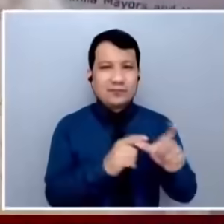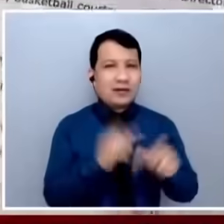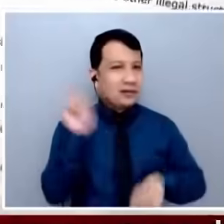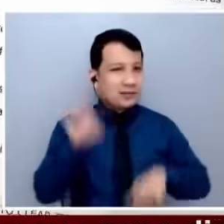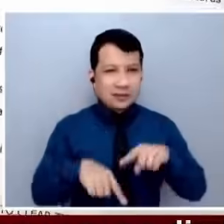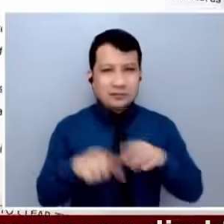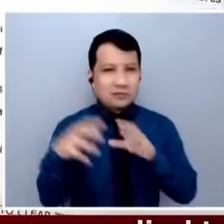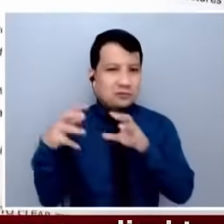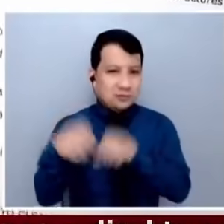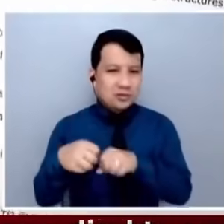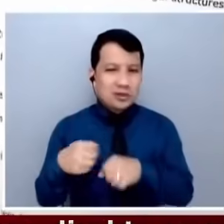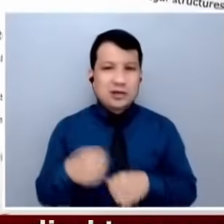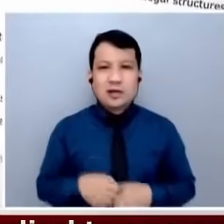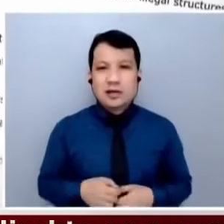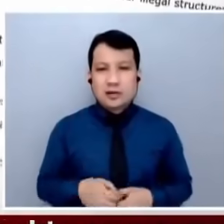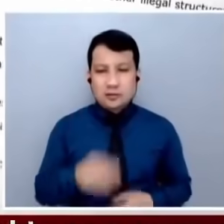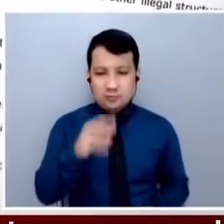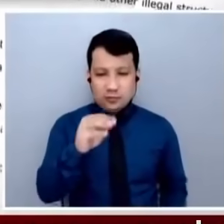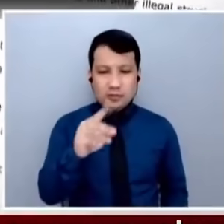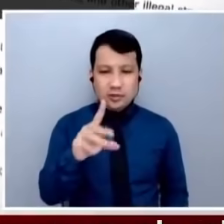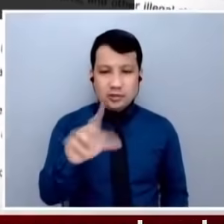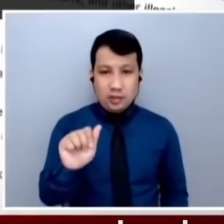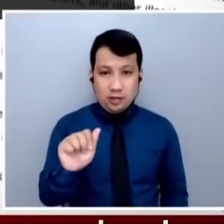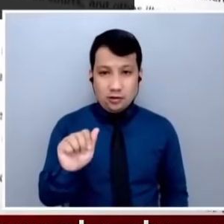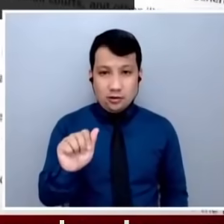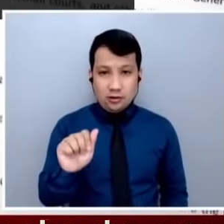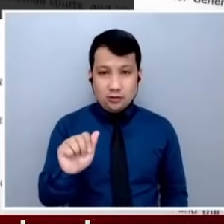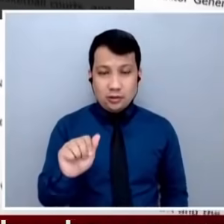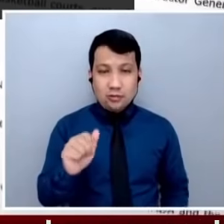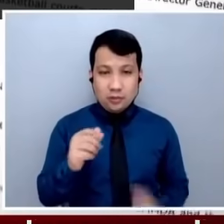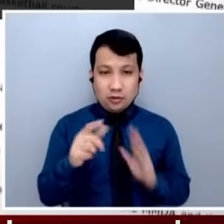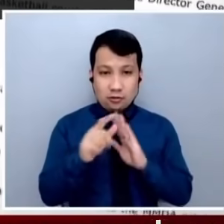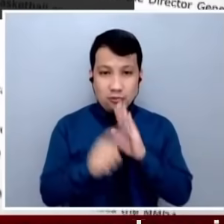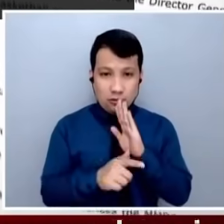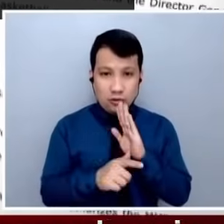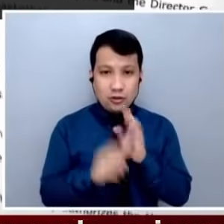huhulihin. Sa Metro Manila Council MMDA Resolution Number